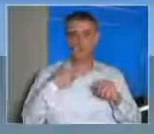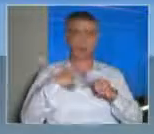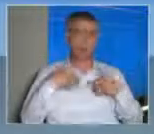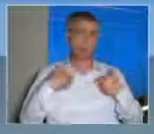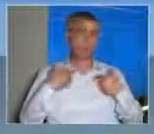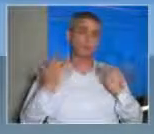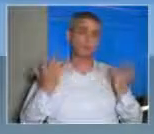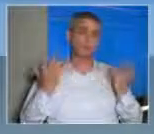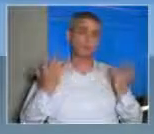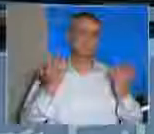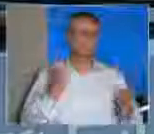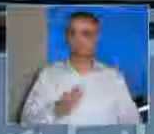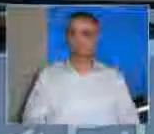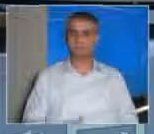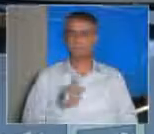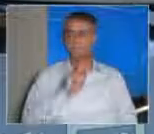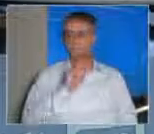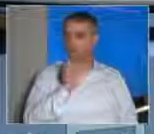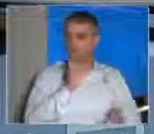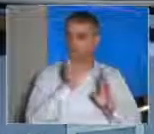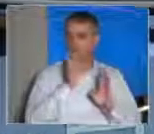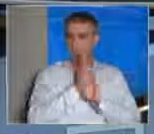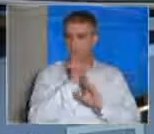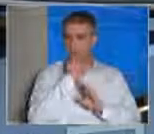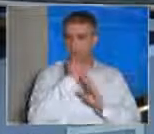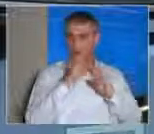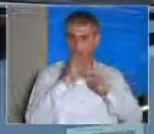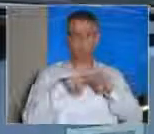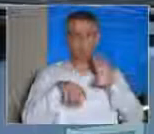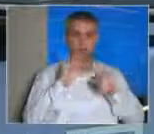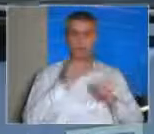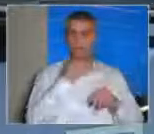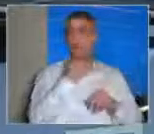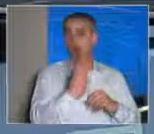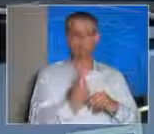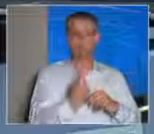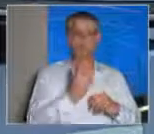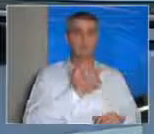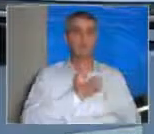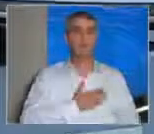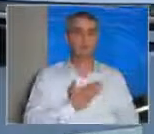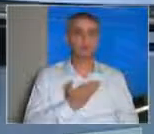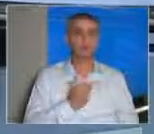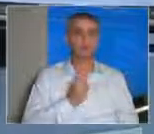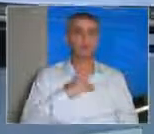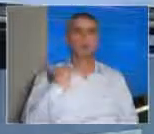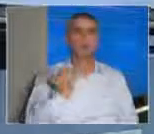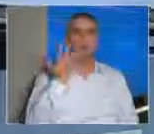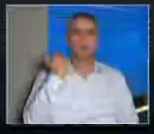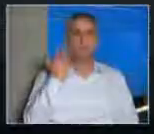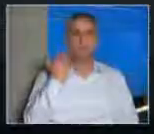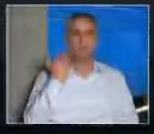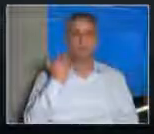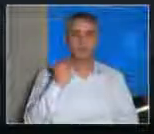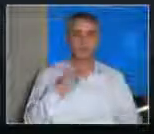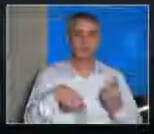אופטימי. תראה, מה שקצת הוסתר מהציבור, אבל עכשיו אחרי הבחירות אפשר להגיד מה שרוצים, זה שכל פעם שהיה